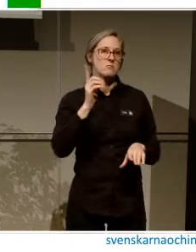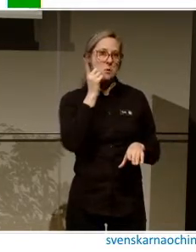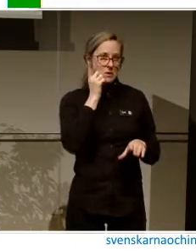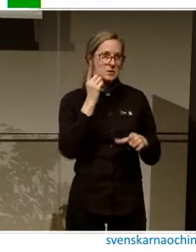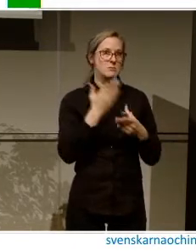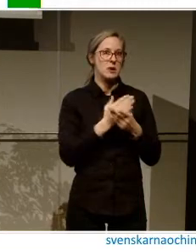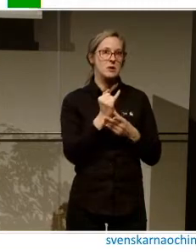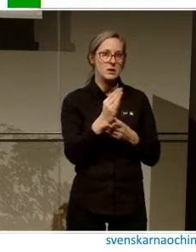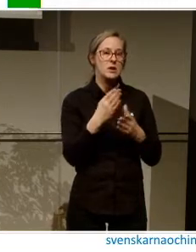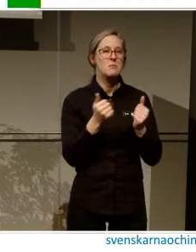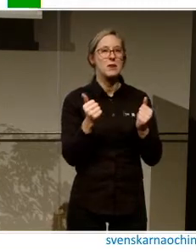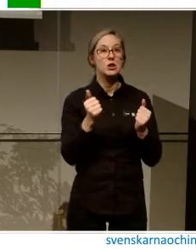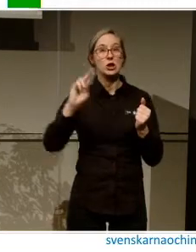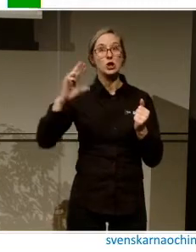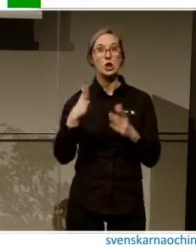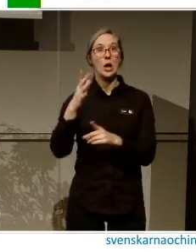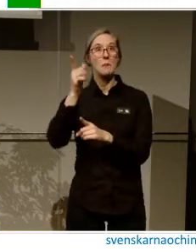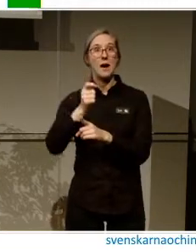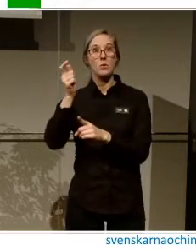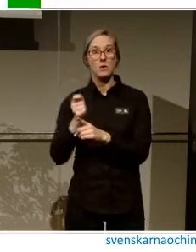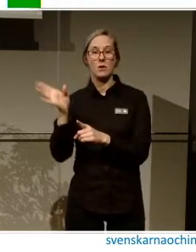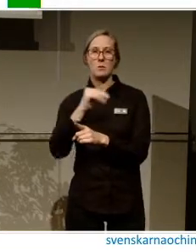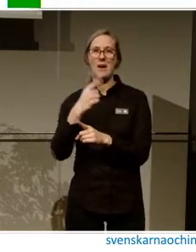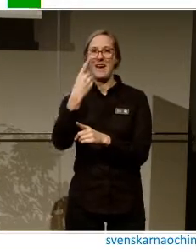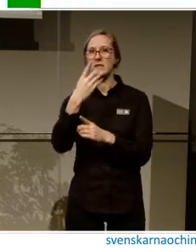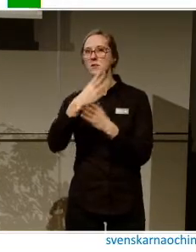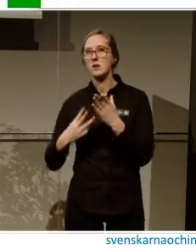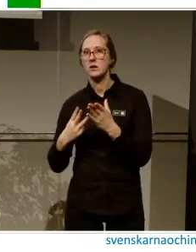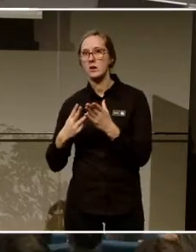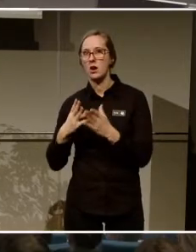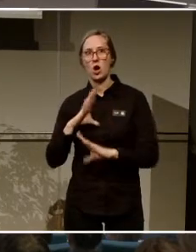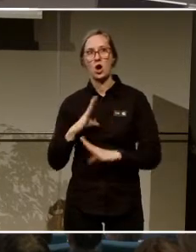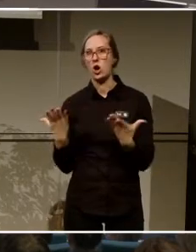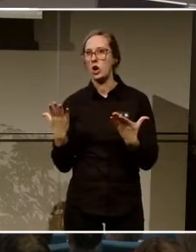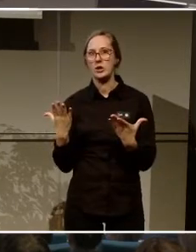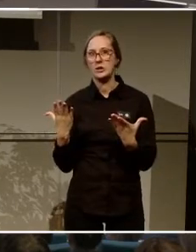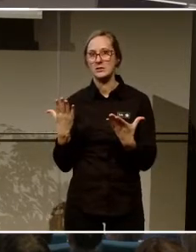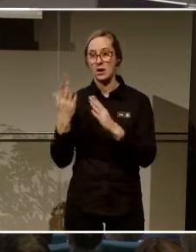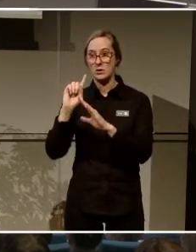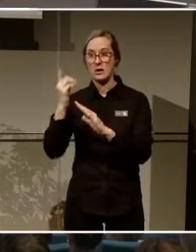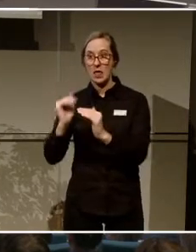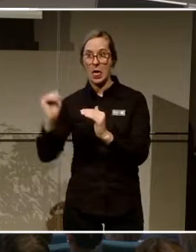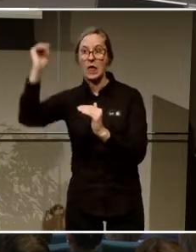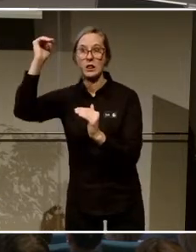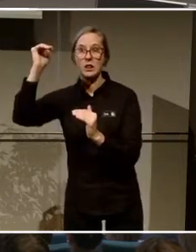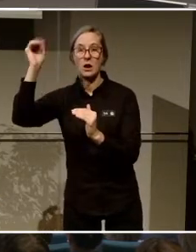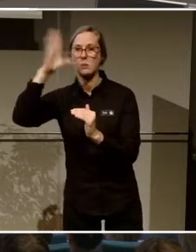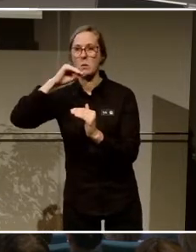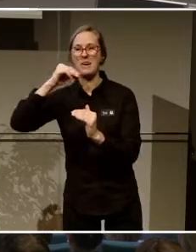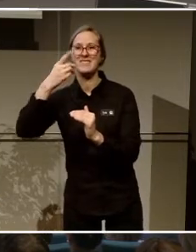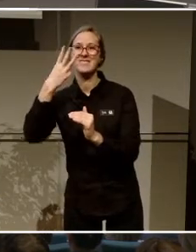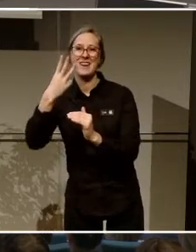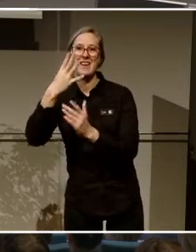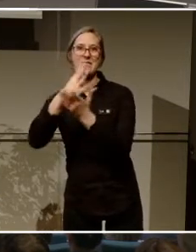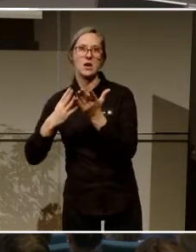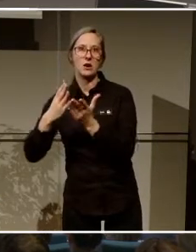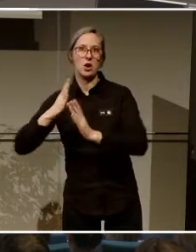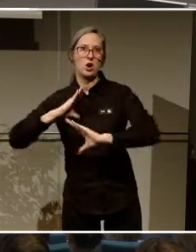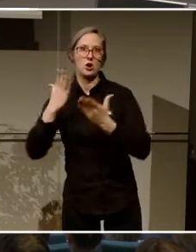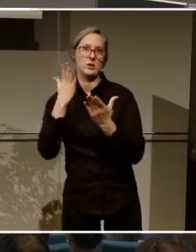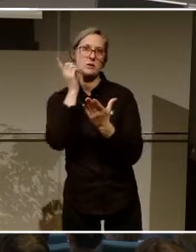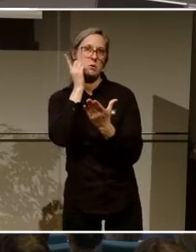sagt, bland de nya pensionärerna är det en tredjedel som inte ens har det. Och bland de lite äldre så är det 3/4 som inte har